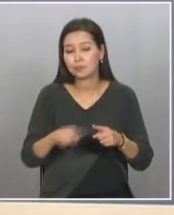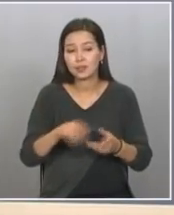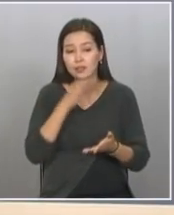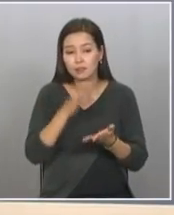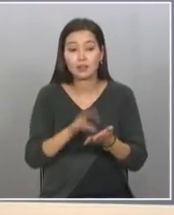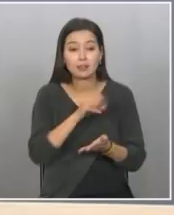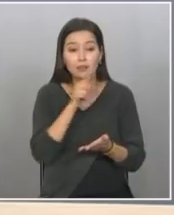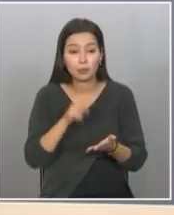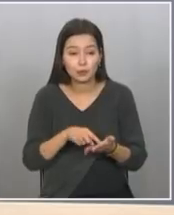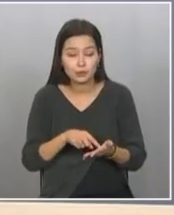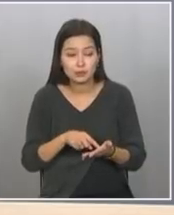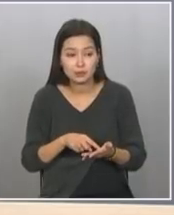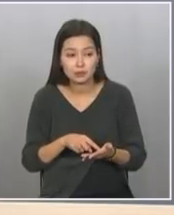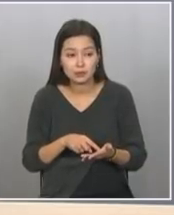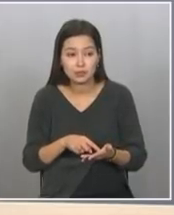на вопросы.